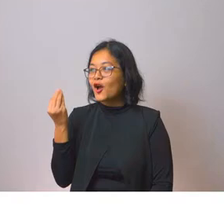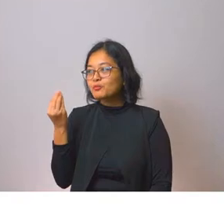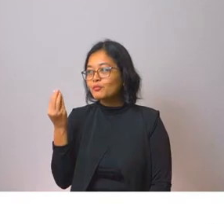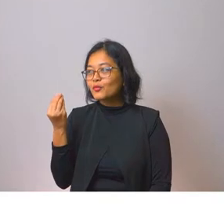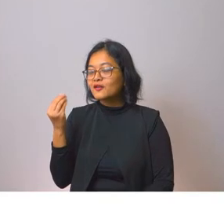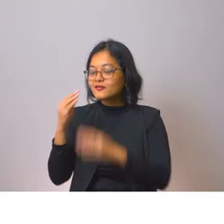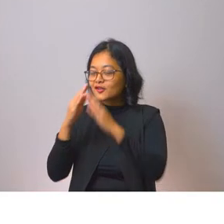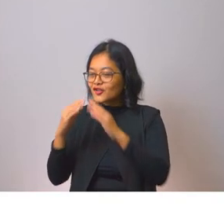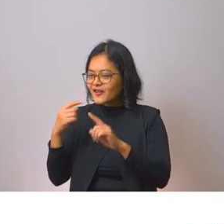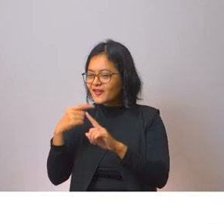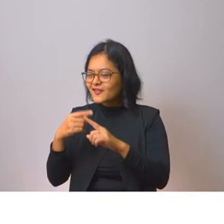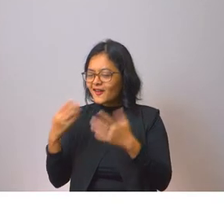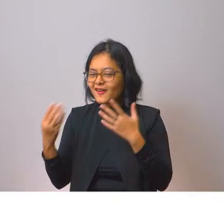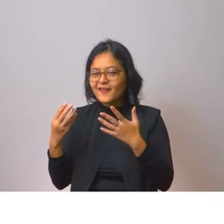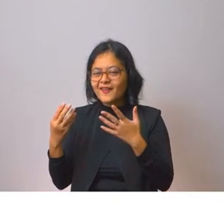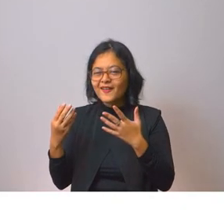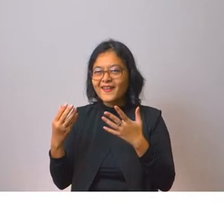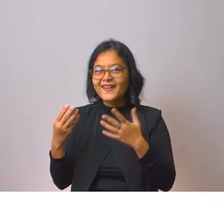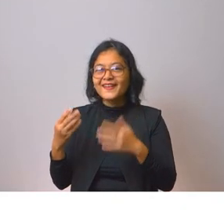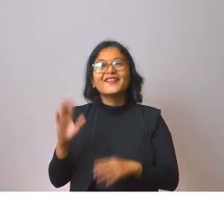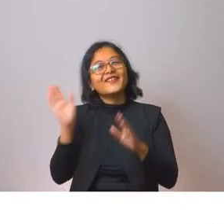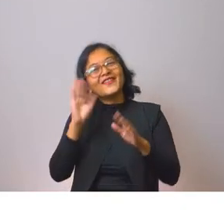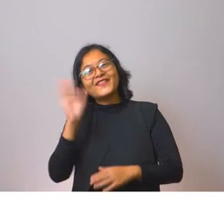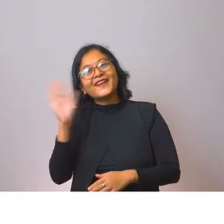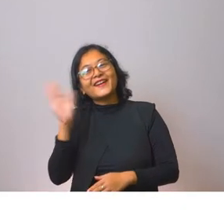minggu lagi.